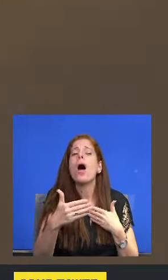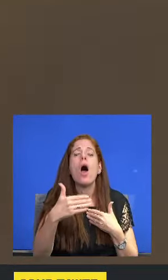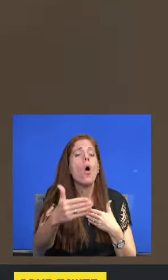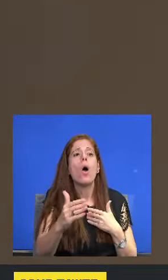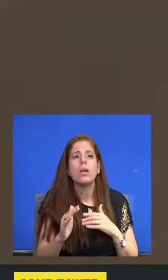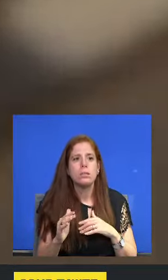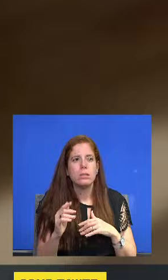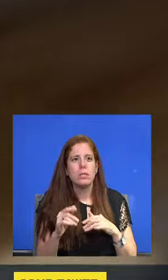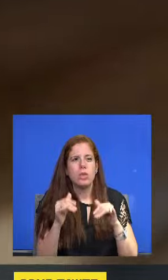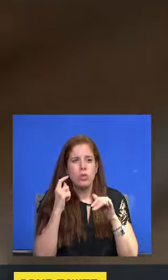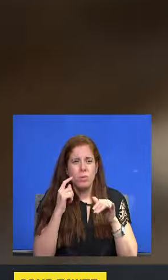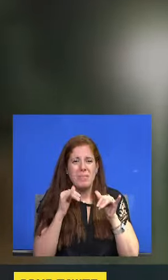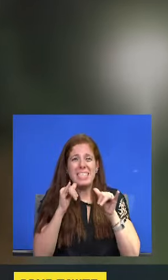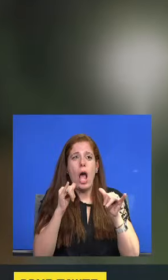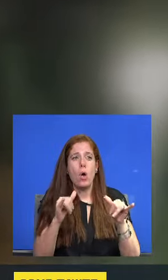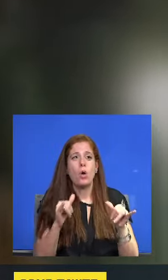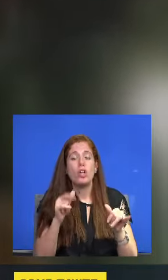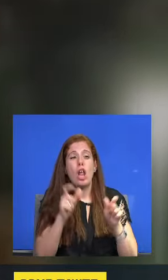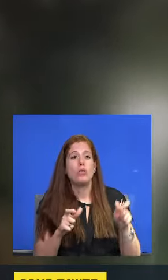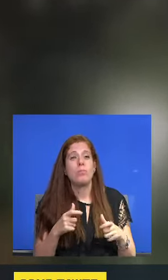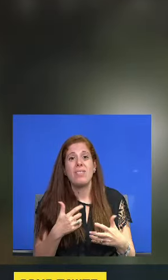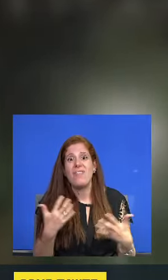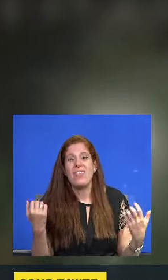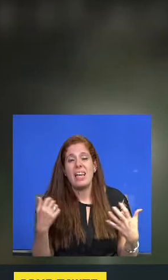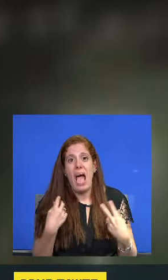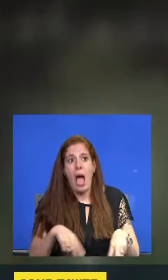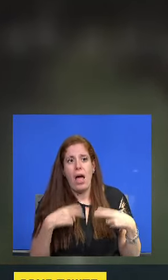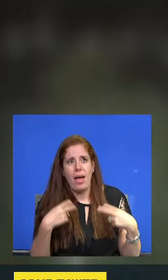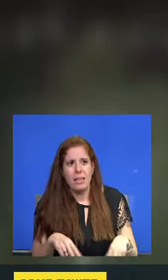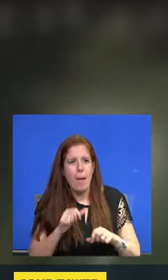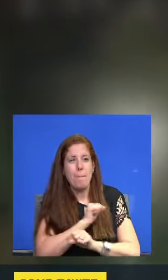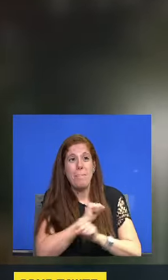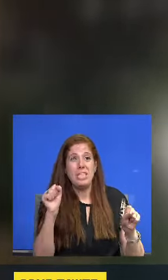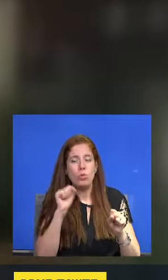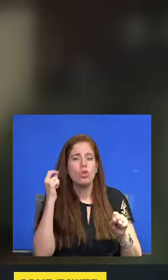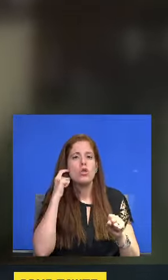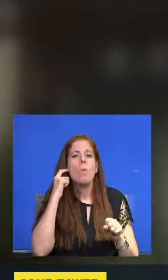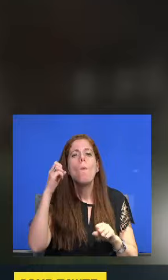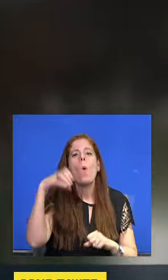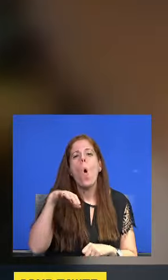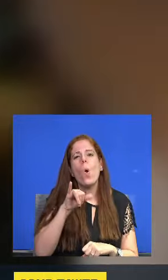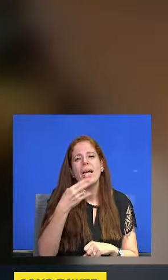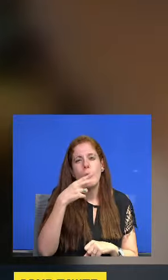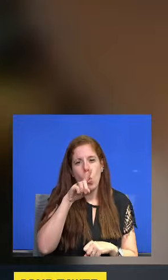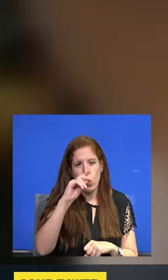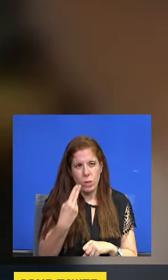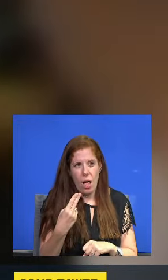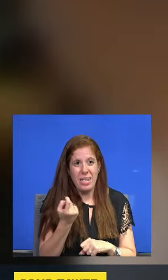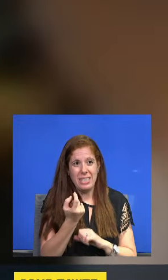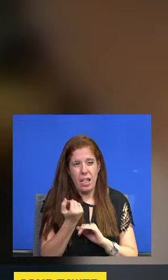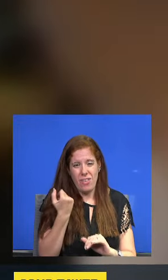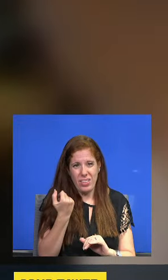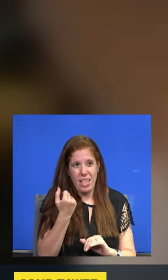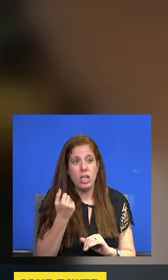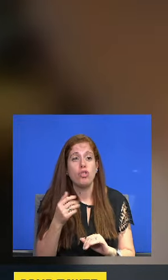אחורה, תעלה בצד. אלו זעקות נפגעי החרדה מפיצוץ אופנוע שהחריד אתמול את אור יהודה. קצת לפני השעה 21:00 העבריין שמעון